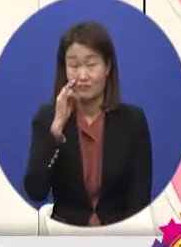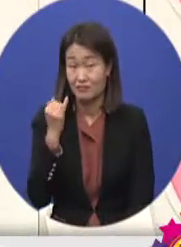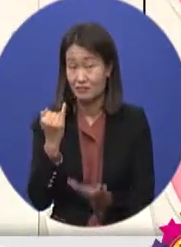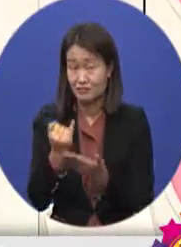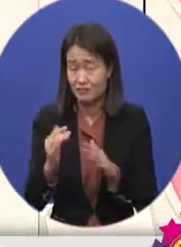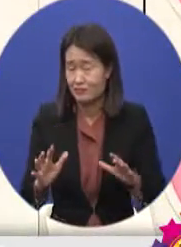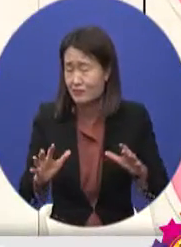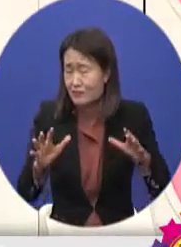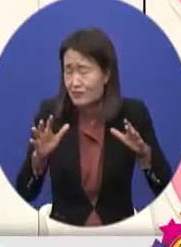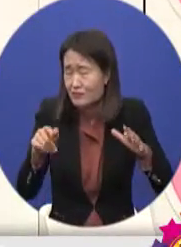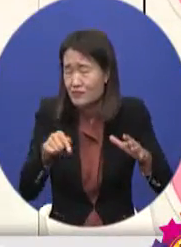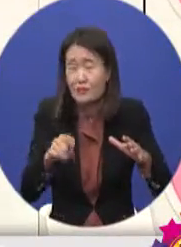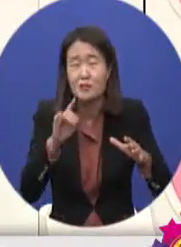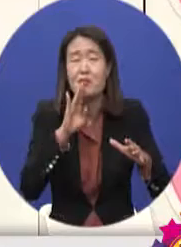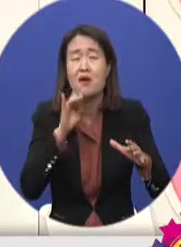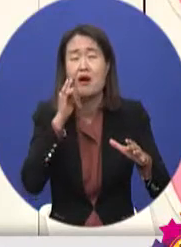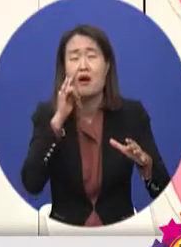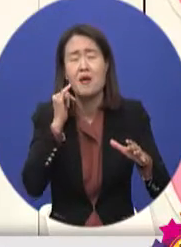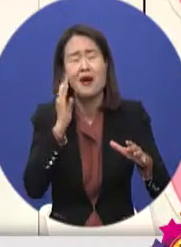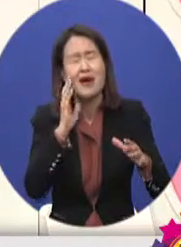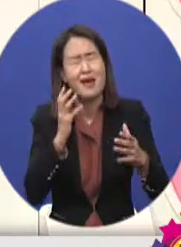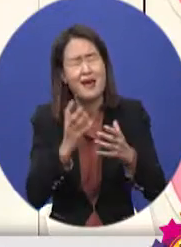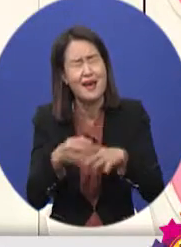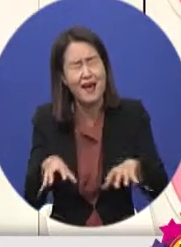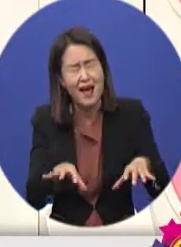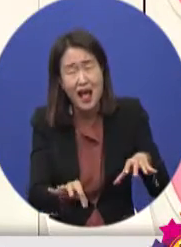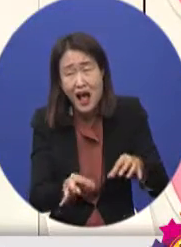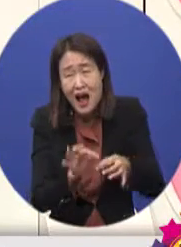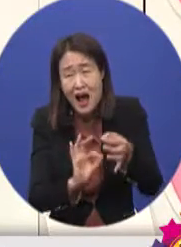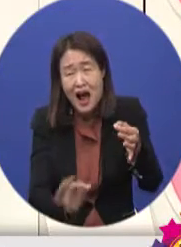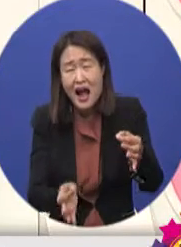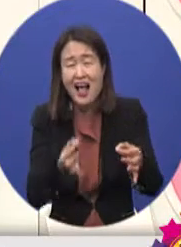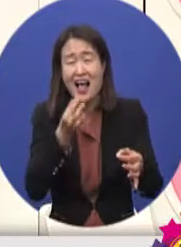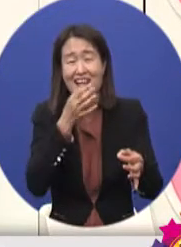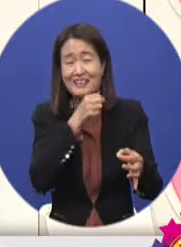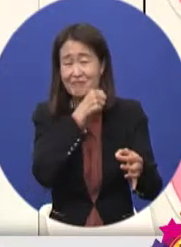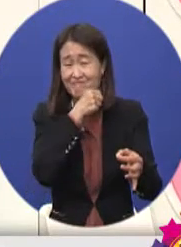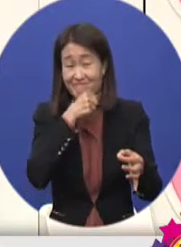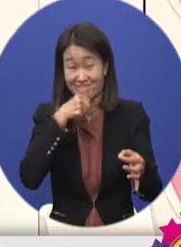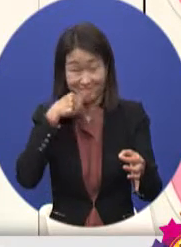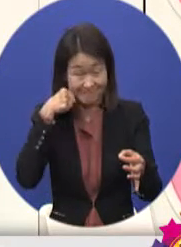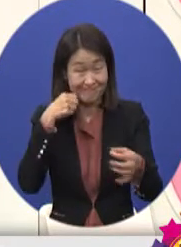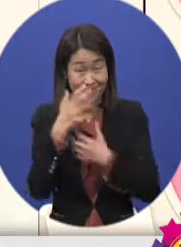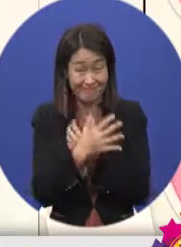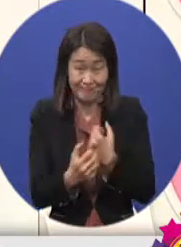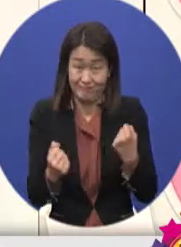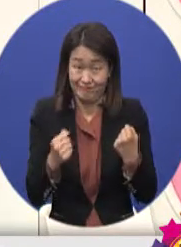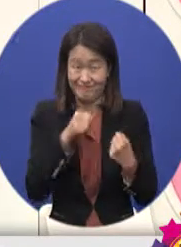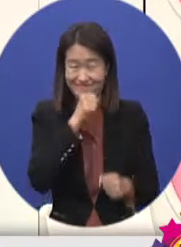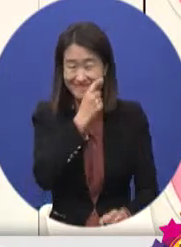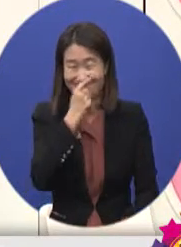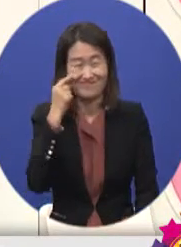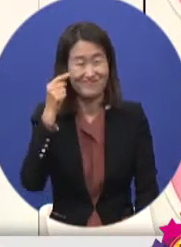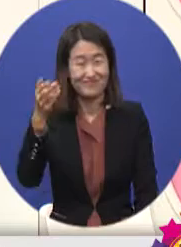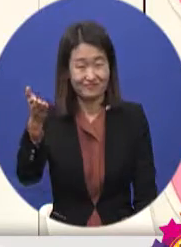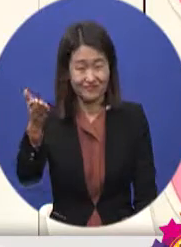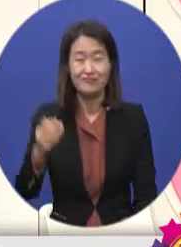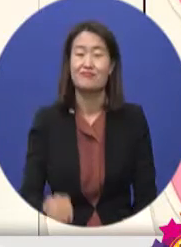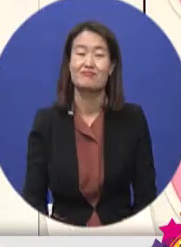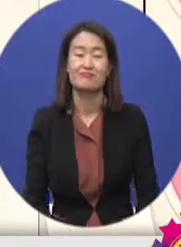저는 이 세상에서 이 어머니 김치가 제일 맛있었던 것 같습니다. 그래요. 건강하세요. 점수 보겠습니다.